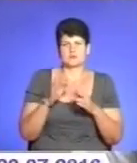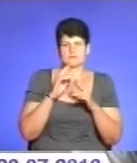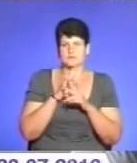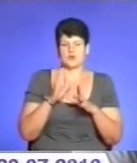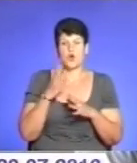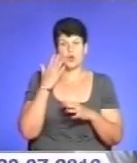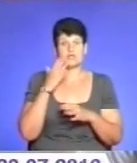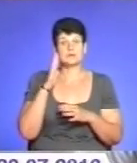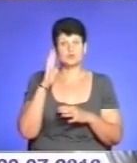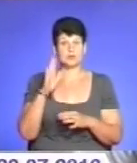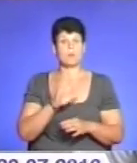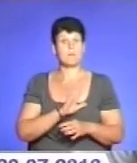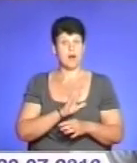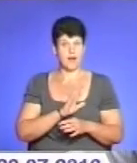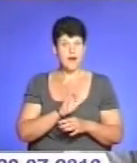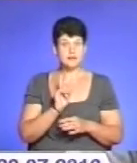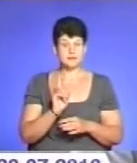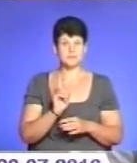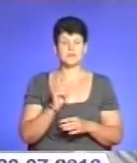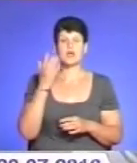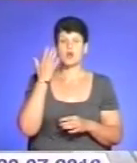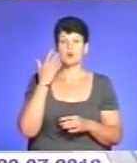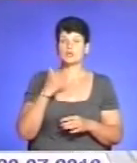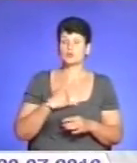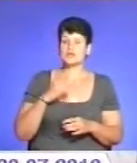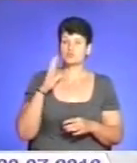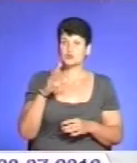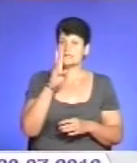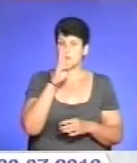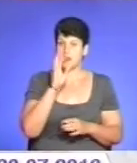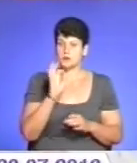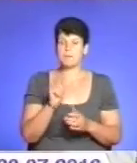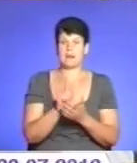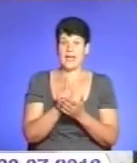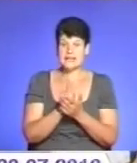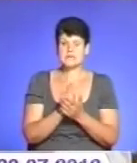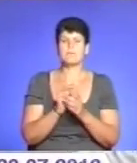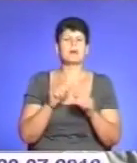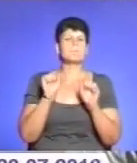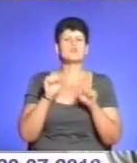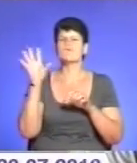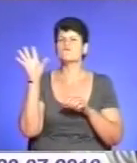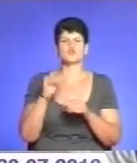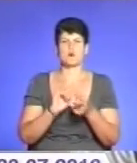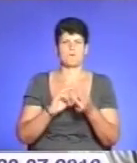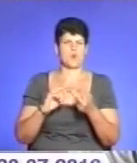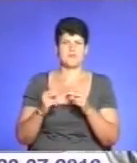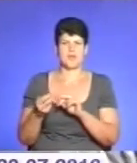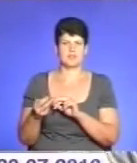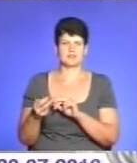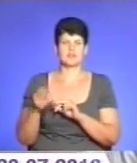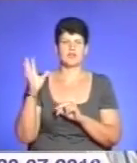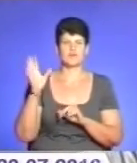ми будемо багаті, коли в нас буде зарплата нормальна, пенсія, тоді ми можемо все поміняти. І